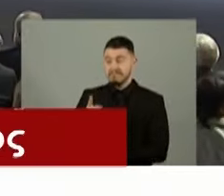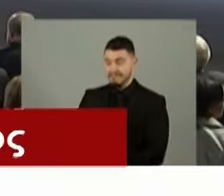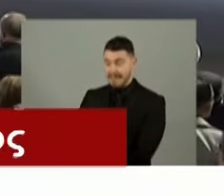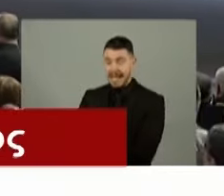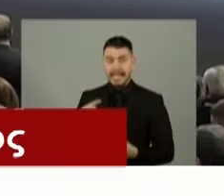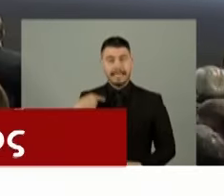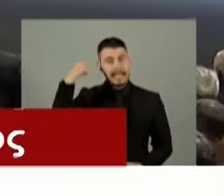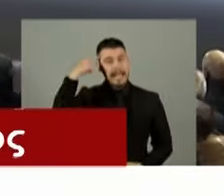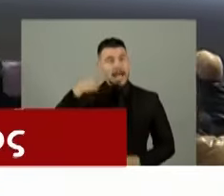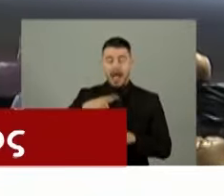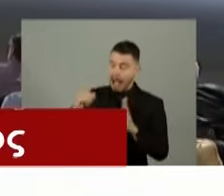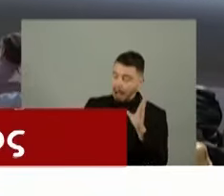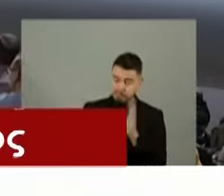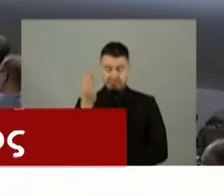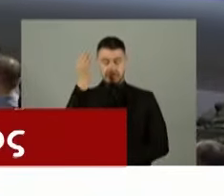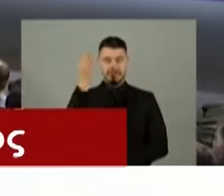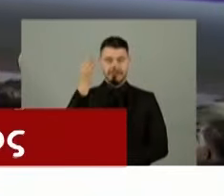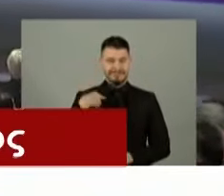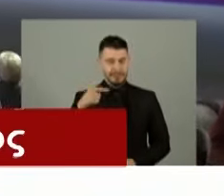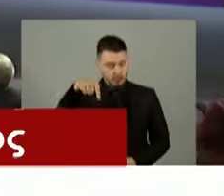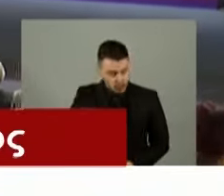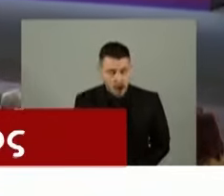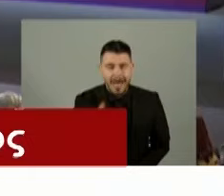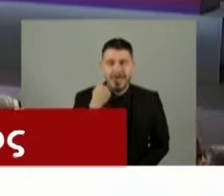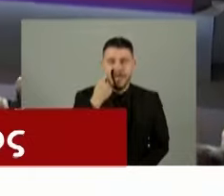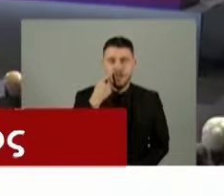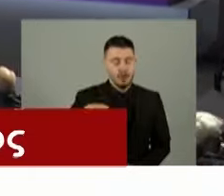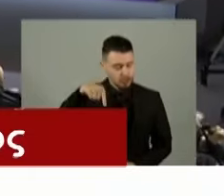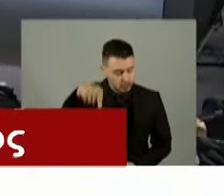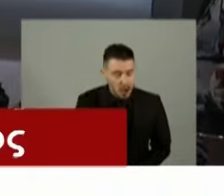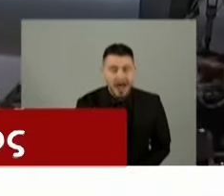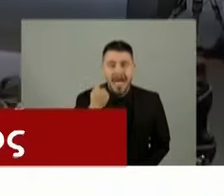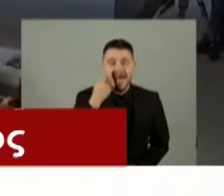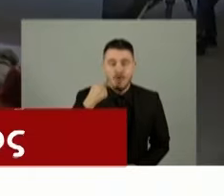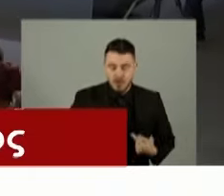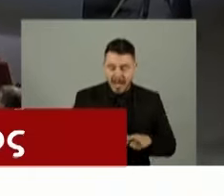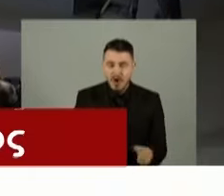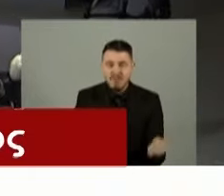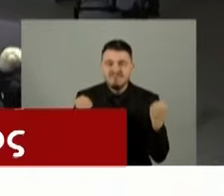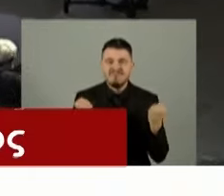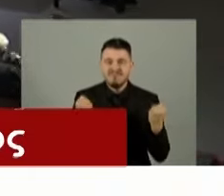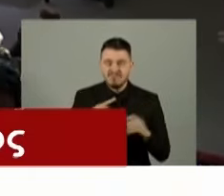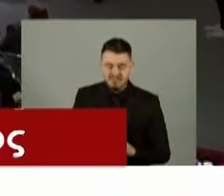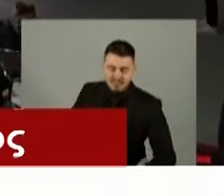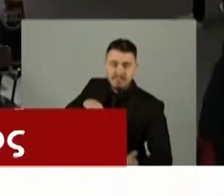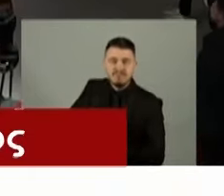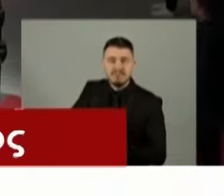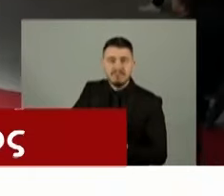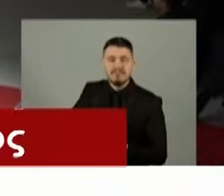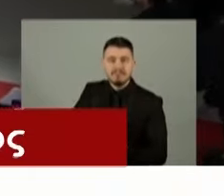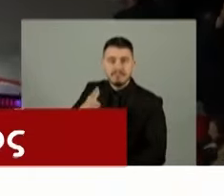έκανε. Αλλά πάντως η τάση του είναι προς τα εκεί. Διότι στην αρχή είχε πει ότι δεν θα δημιουργήσει